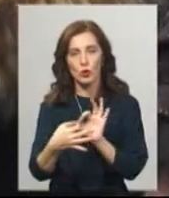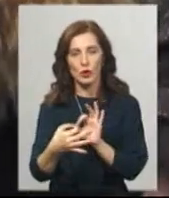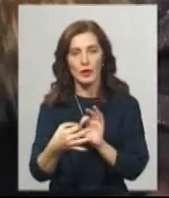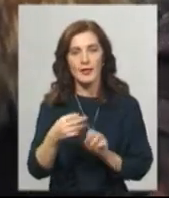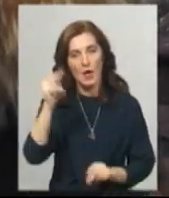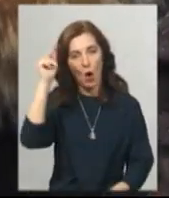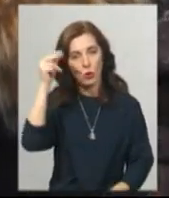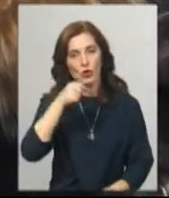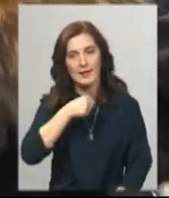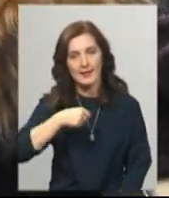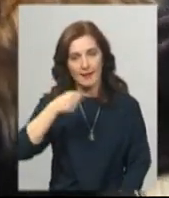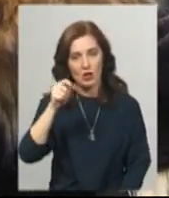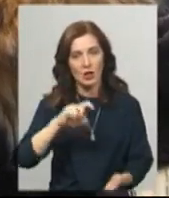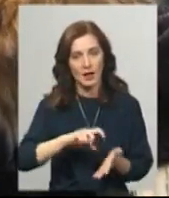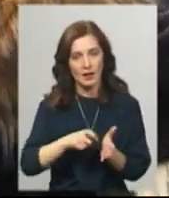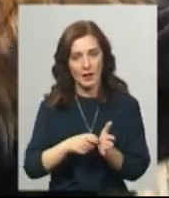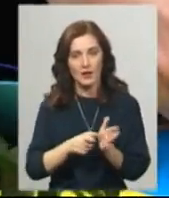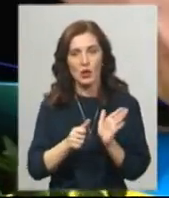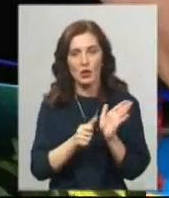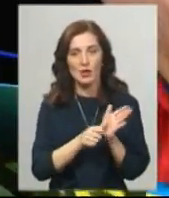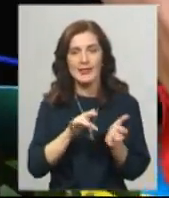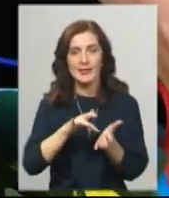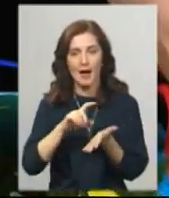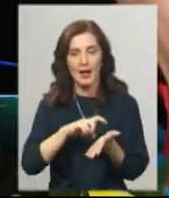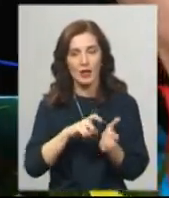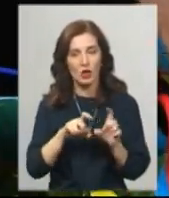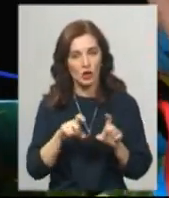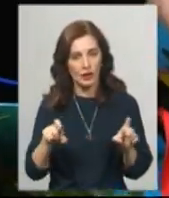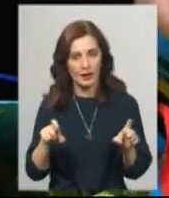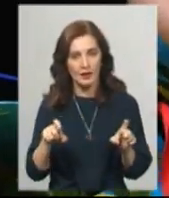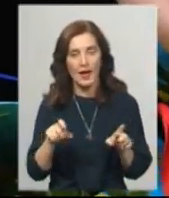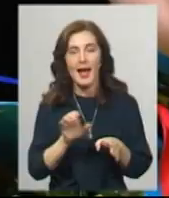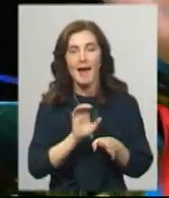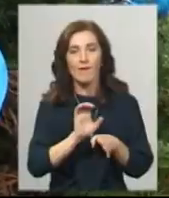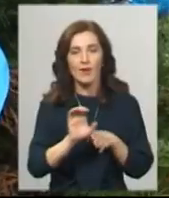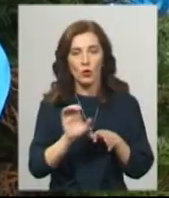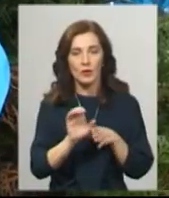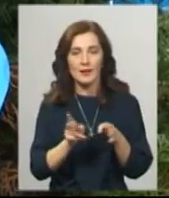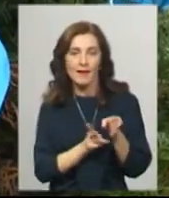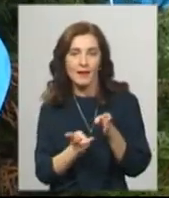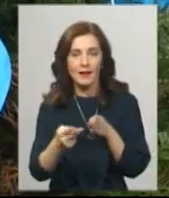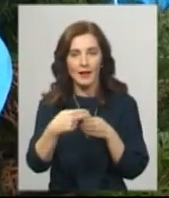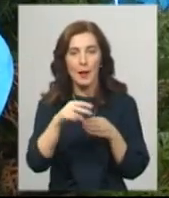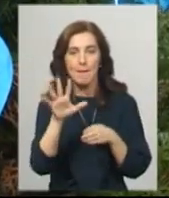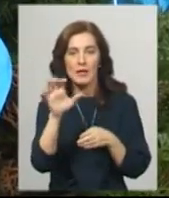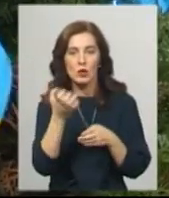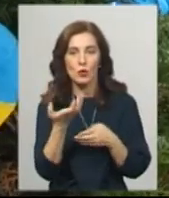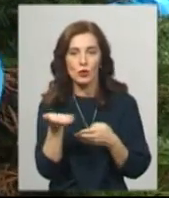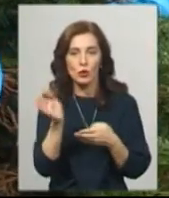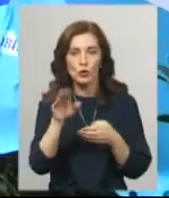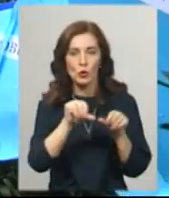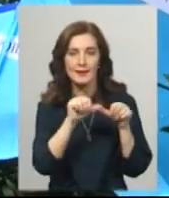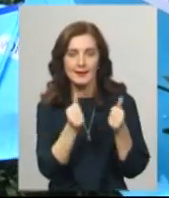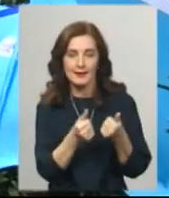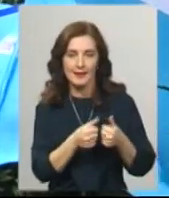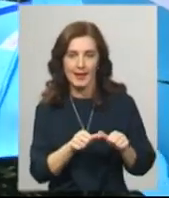учні старших класів 6 центральних шкіл і виготовили близько 500 сердечок. 15-та,